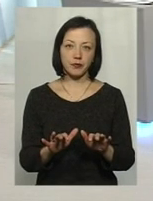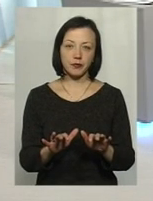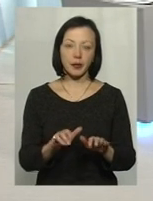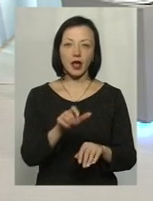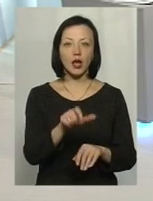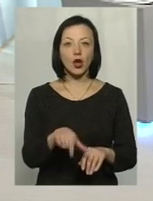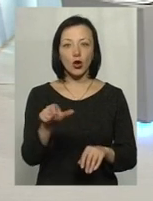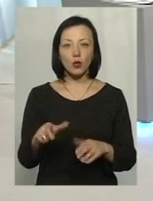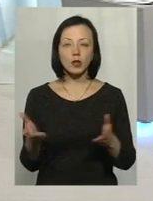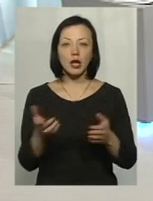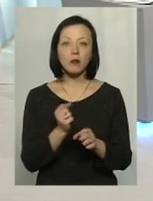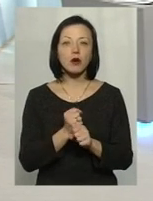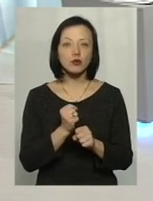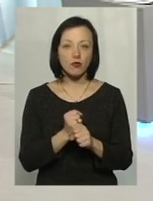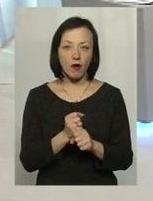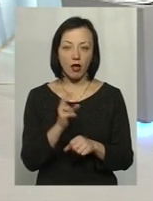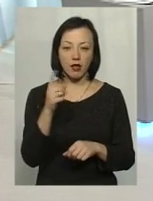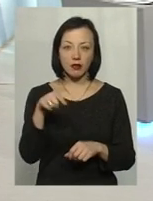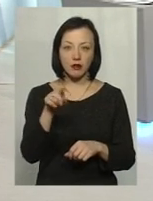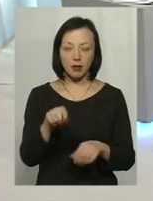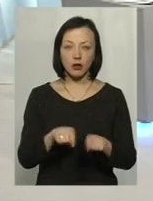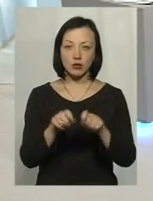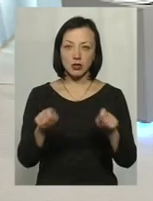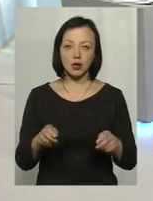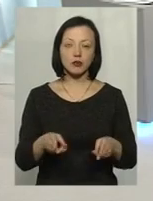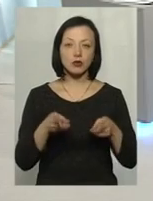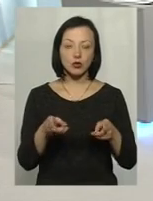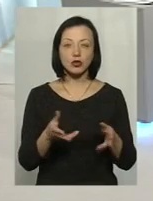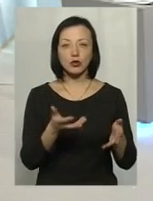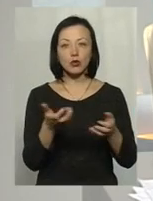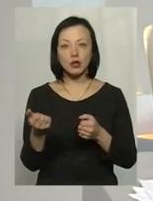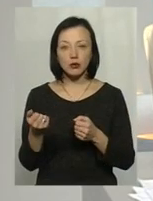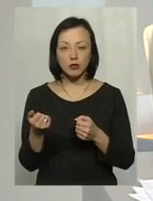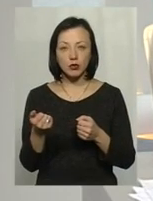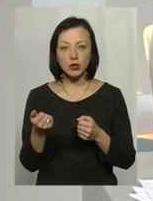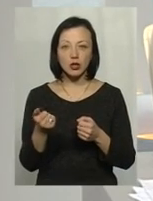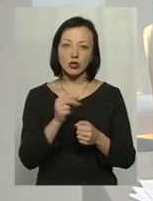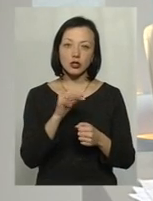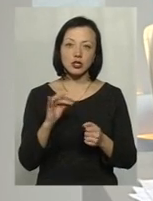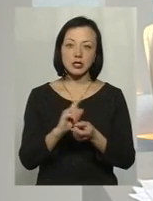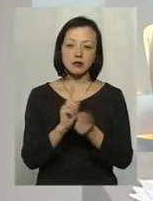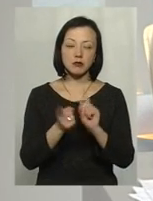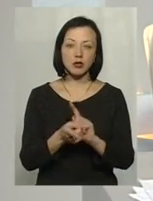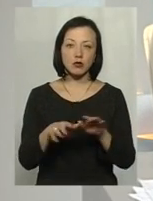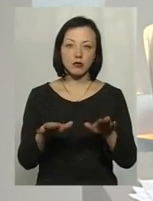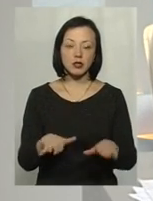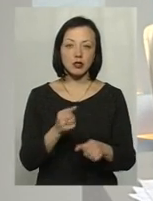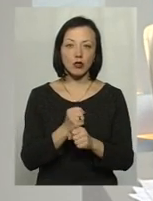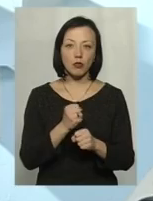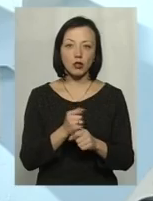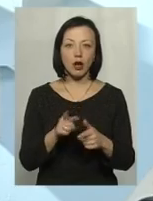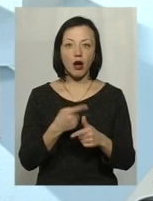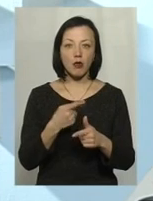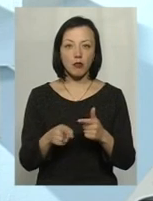люди, які працювали над розкриттям злочину, отримують чи змінюють місце роботи, або